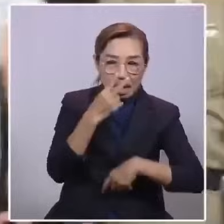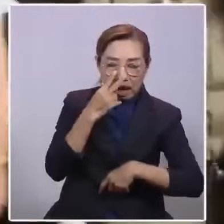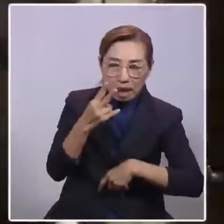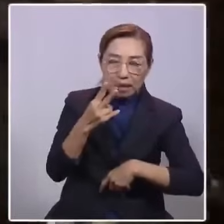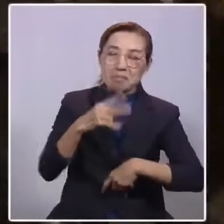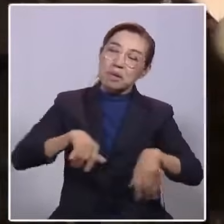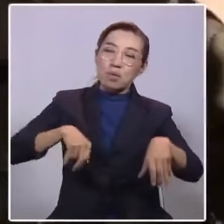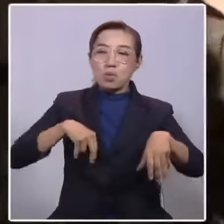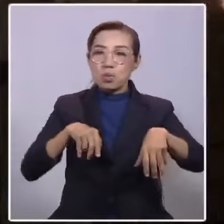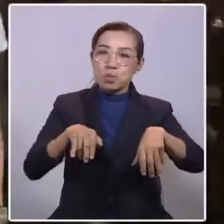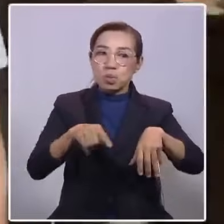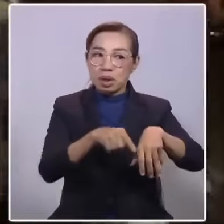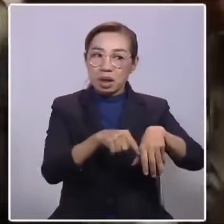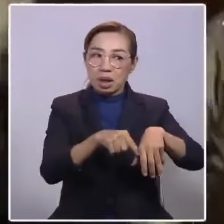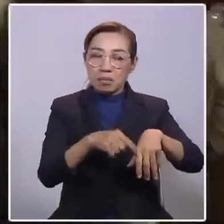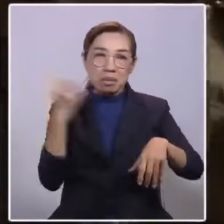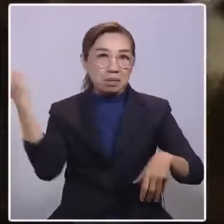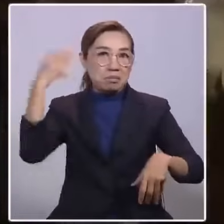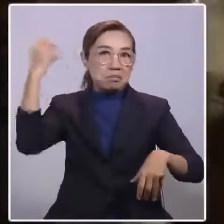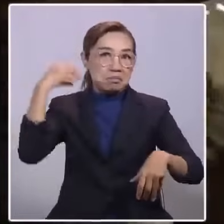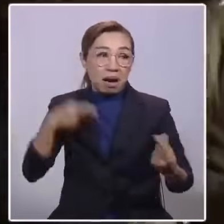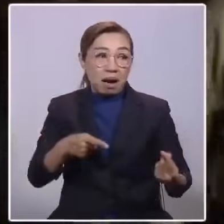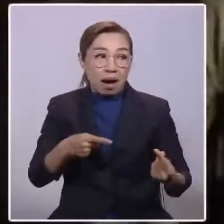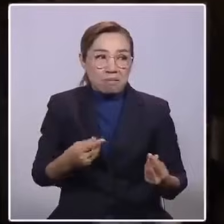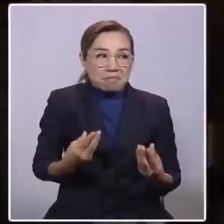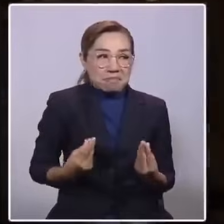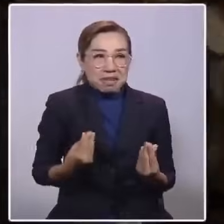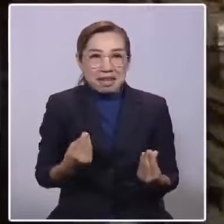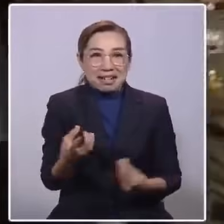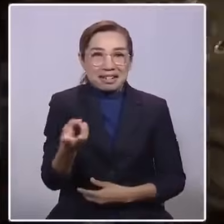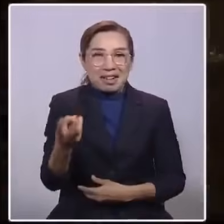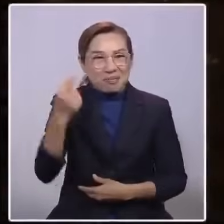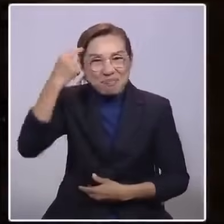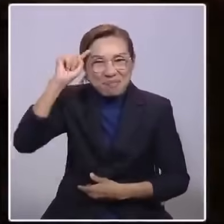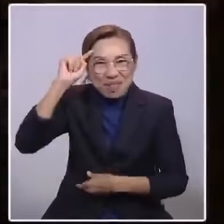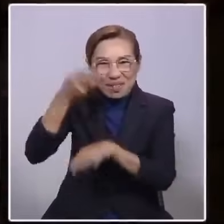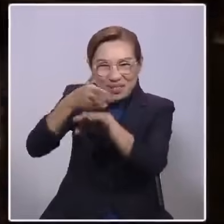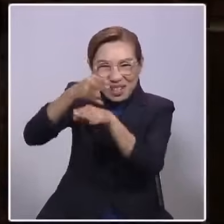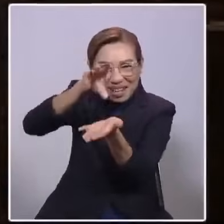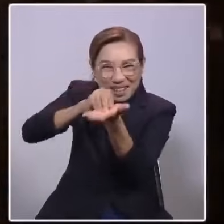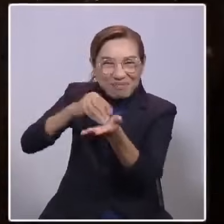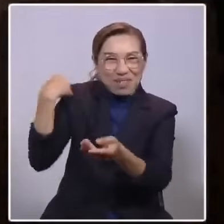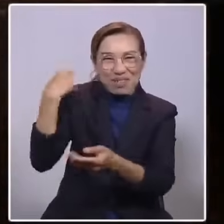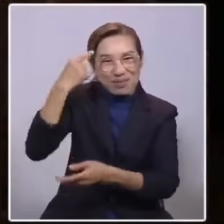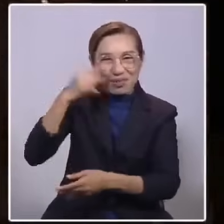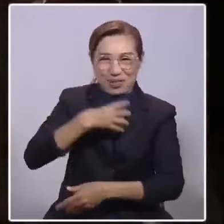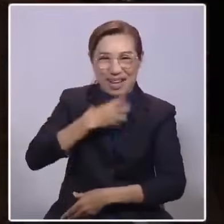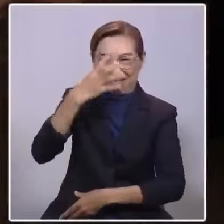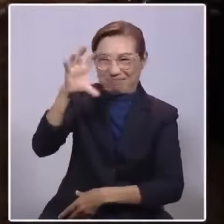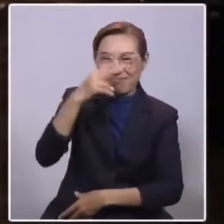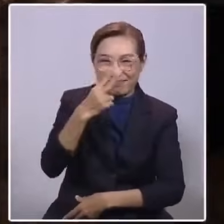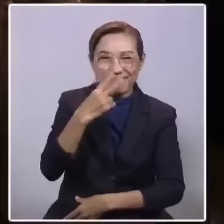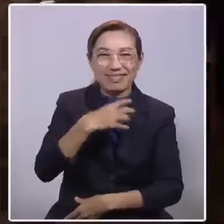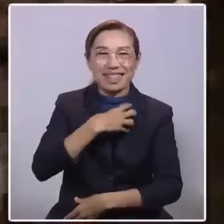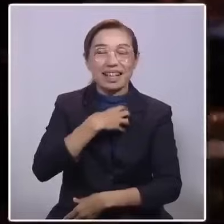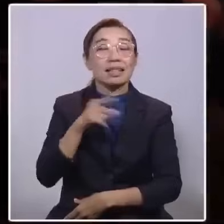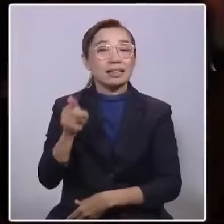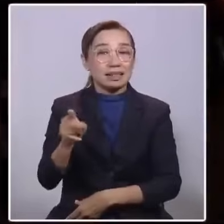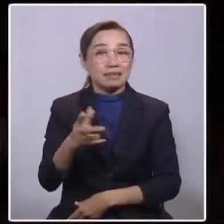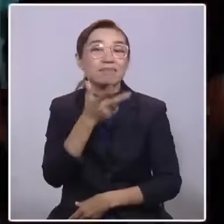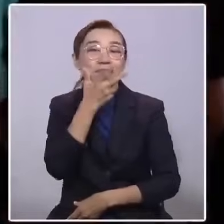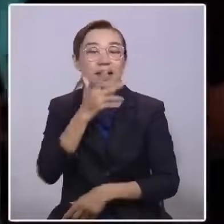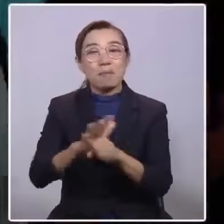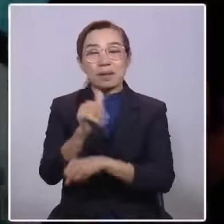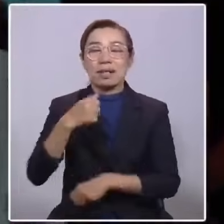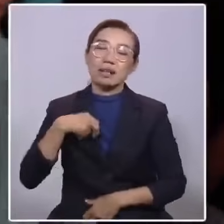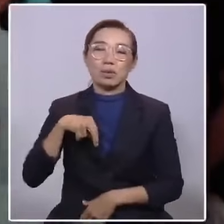ดนตรีมีออกจจังวะด้วยออกสเต็ปด้วยไม่รู้เรามีภาพมั้ยอยากเห็นน่ะเออมีภาพคือท่านไปเจอกับ